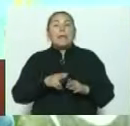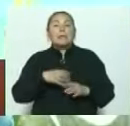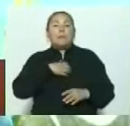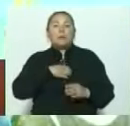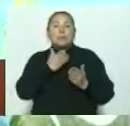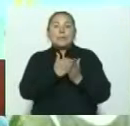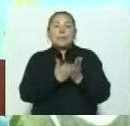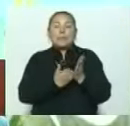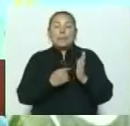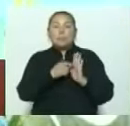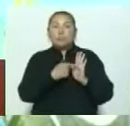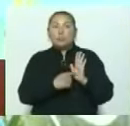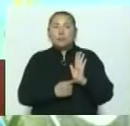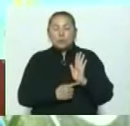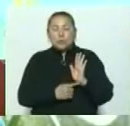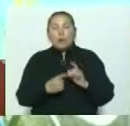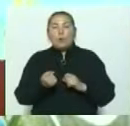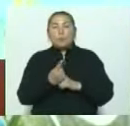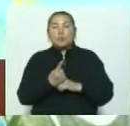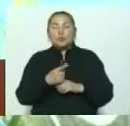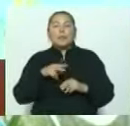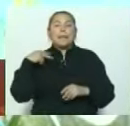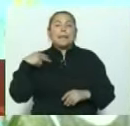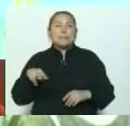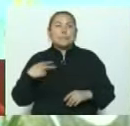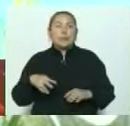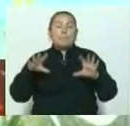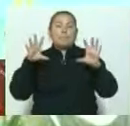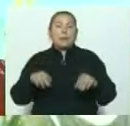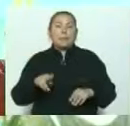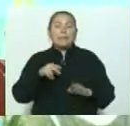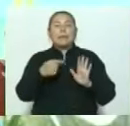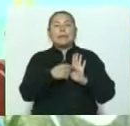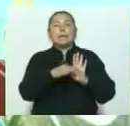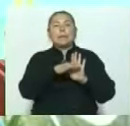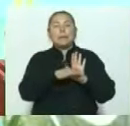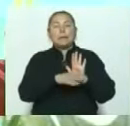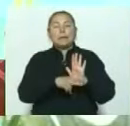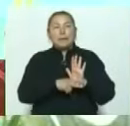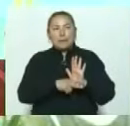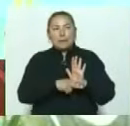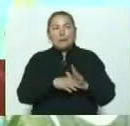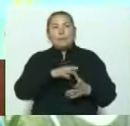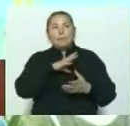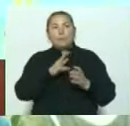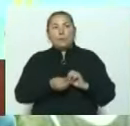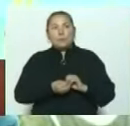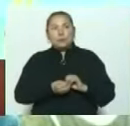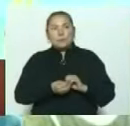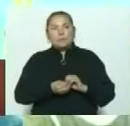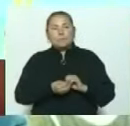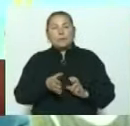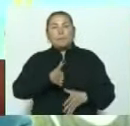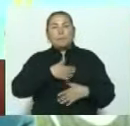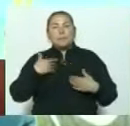бойынша, осы номер 11-ші лицей барлық критерий бойынша сәйкес келді, сондықтан